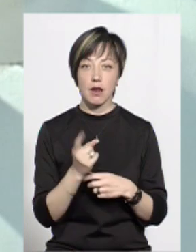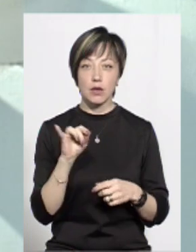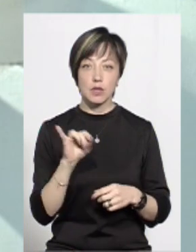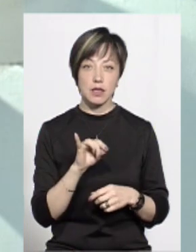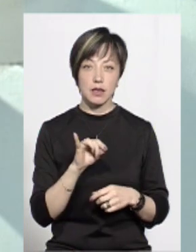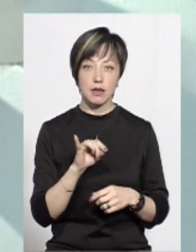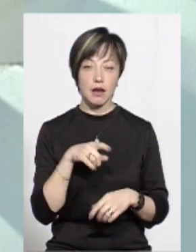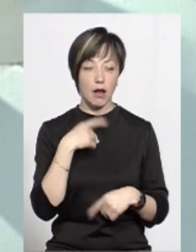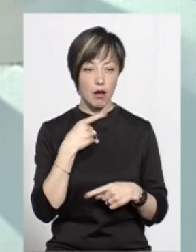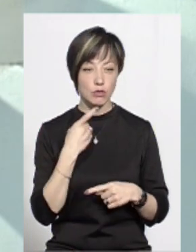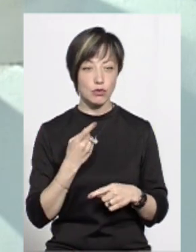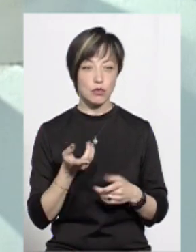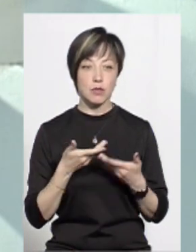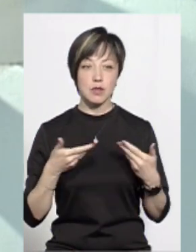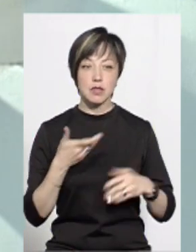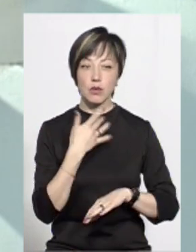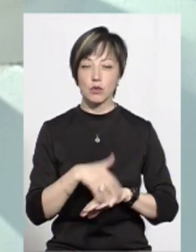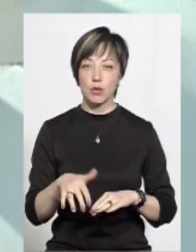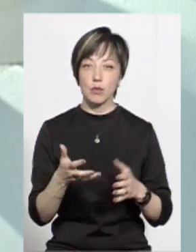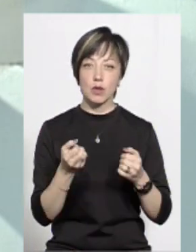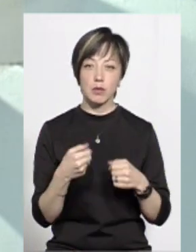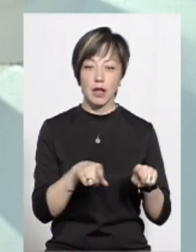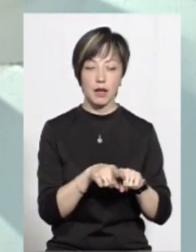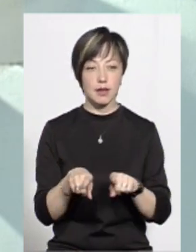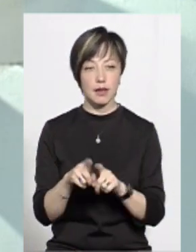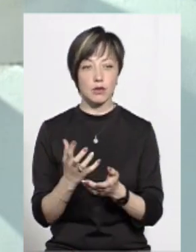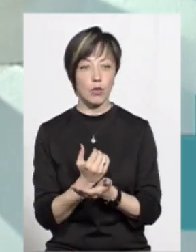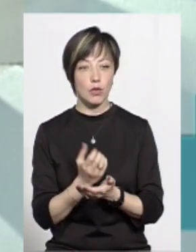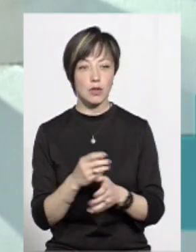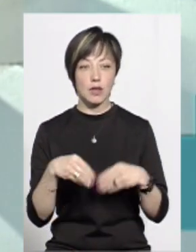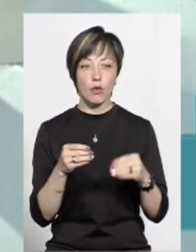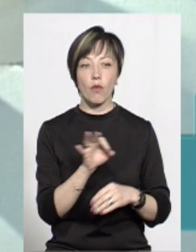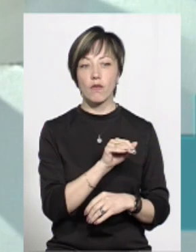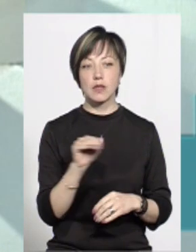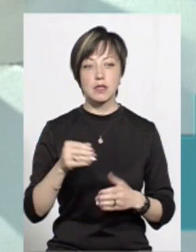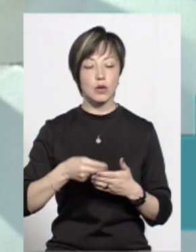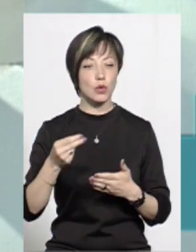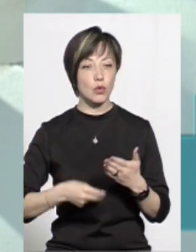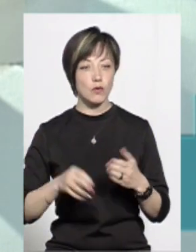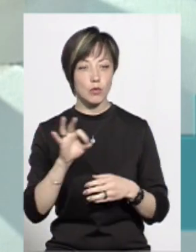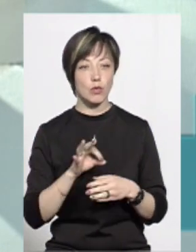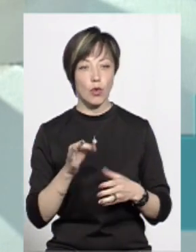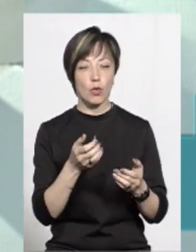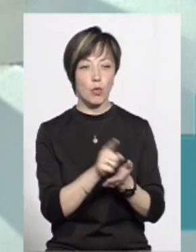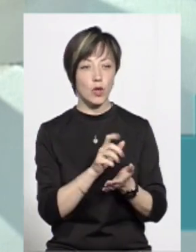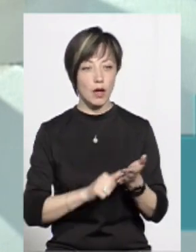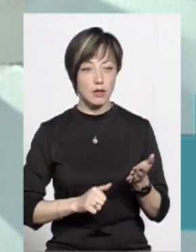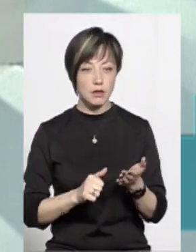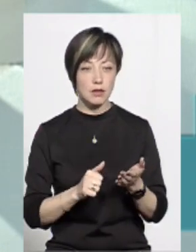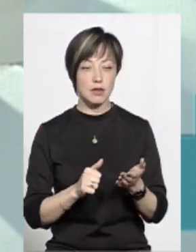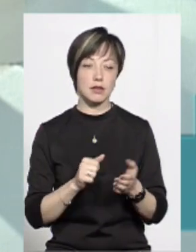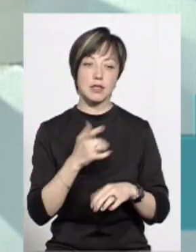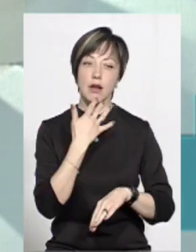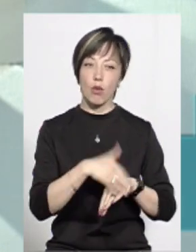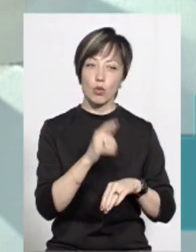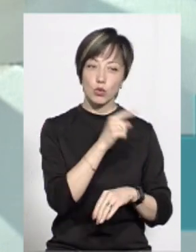з'являються і кажуть, що ми за кордону отримали такі-то доходи, дають офіційні довідки про утримані податки від роботодавців